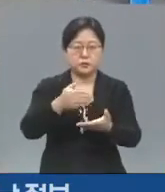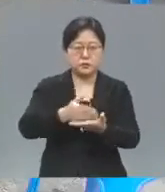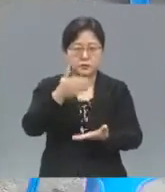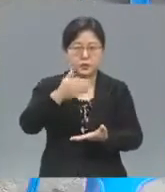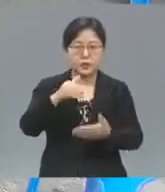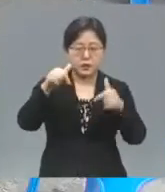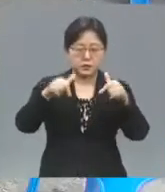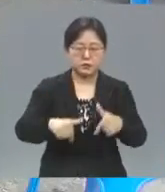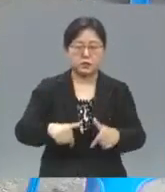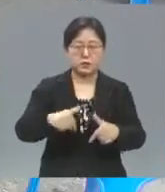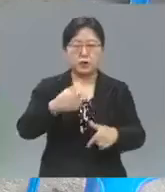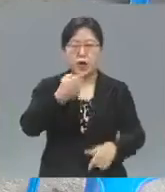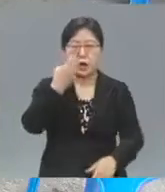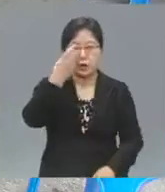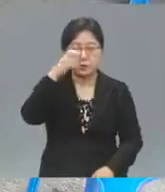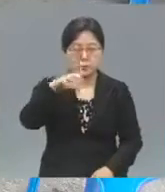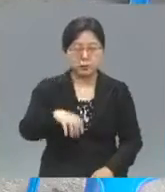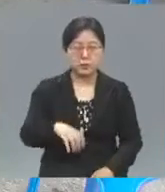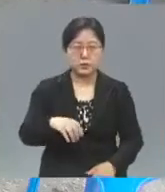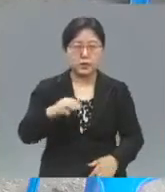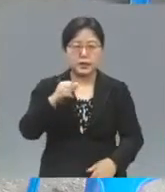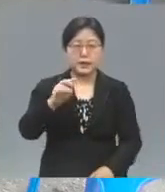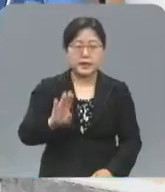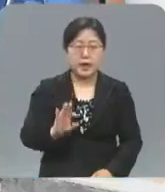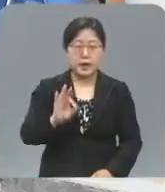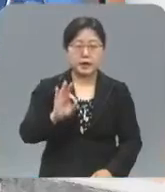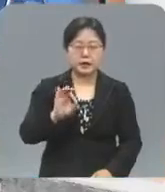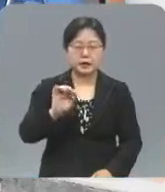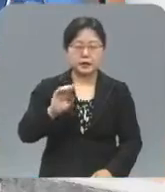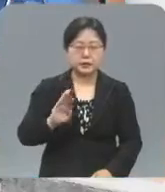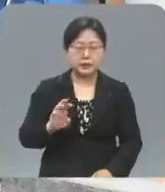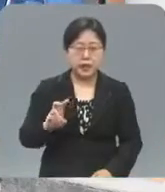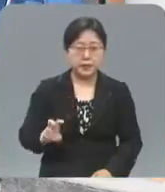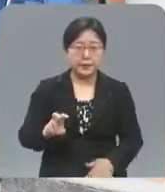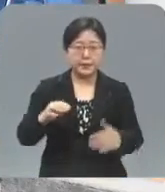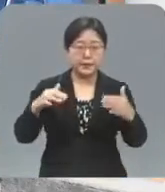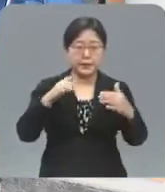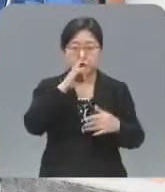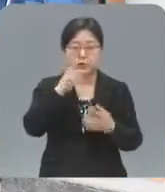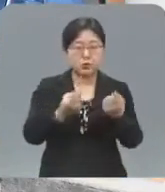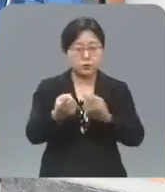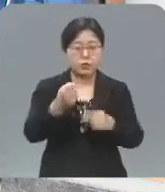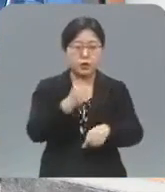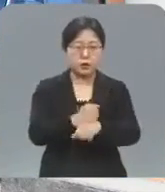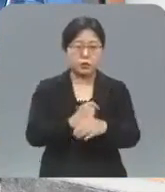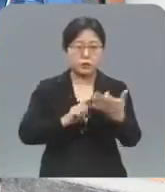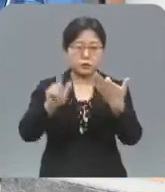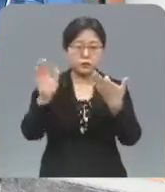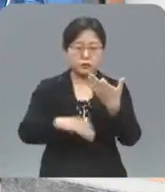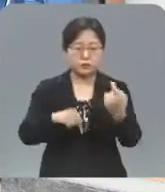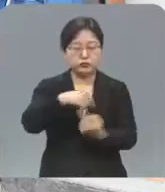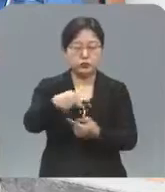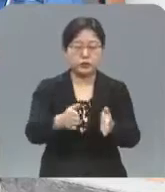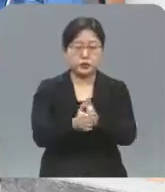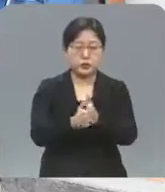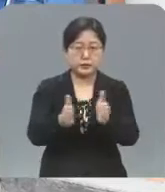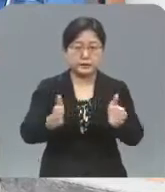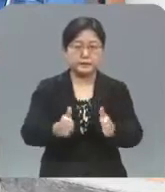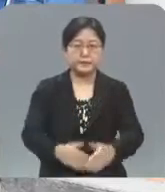여는 서구 상시 선별진료소는 양음압 중앙제어 시스템을 갖추었으며 오는 19일부터 본격적으로 운영에